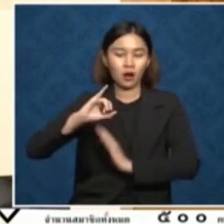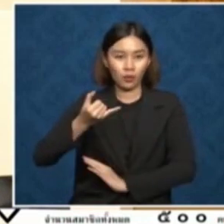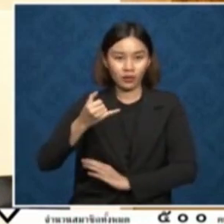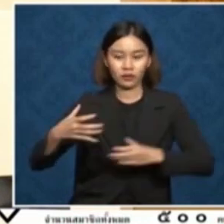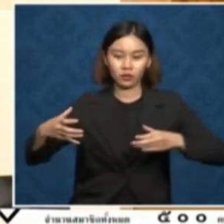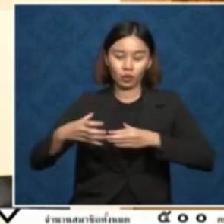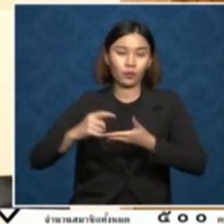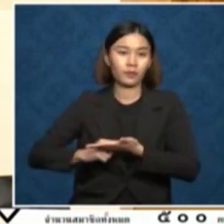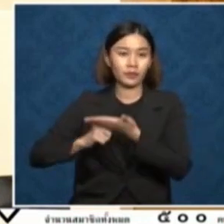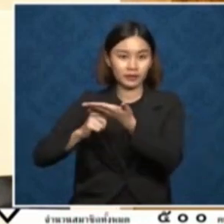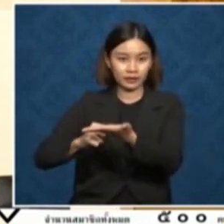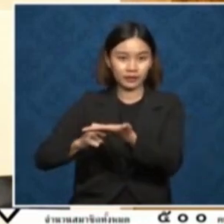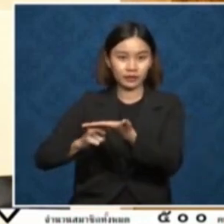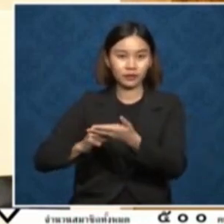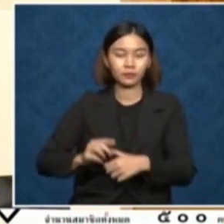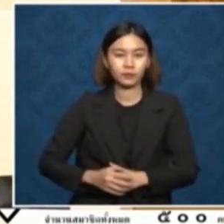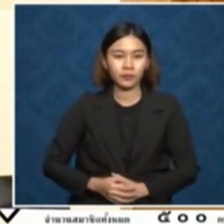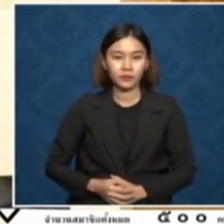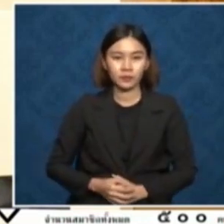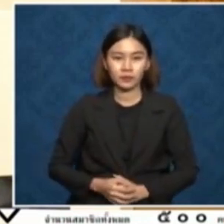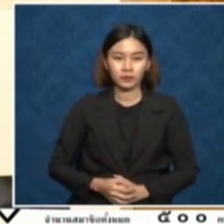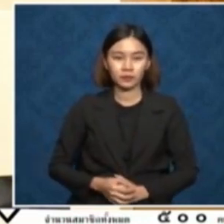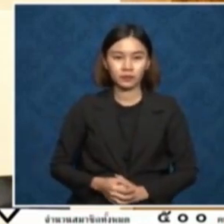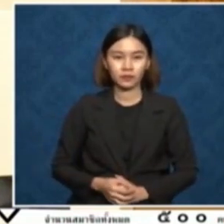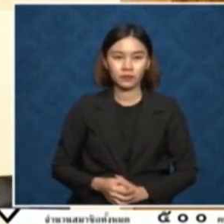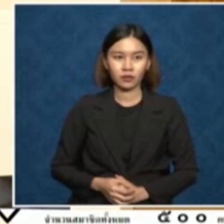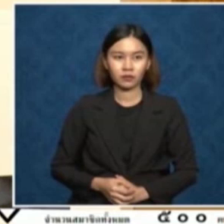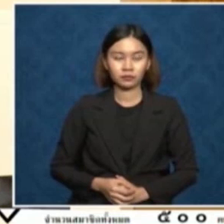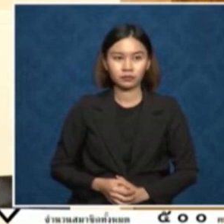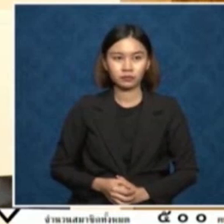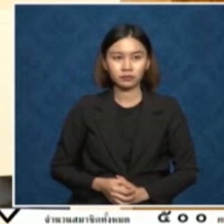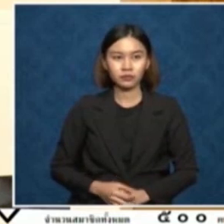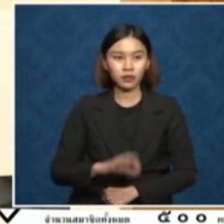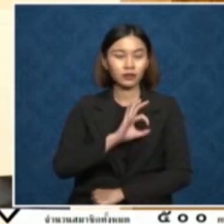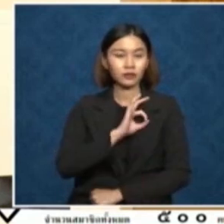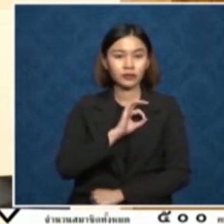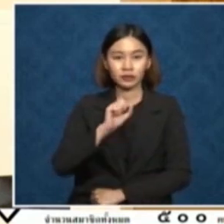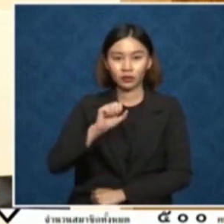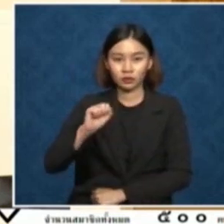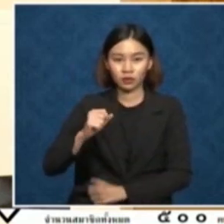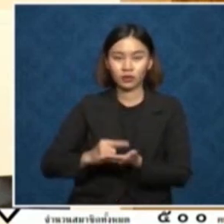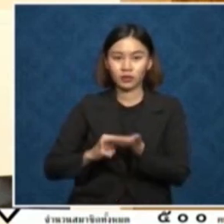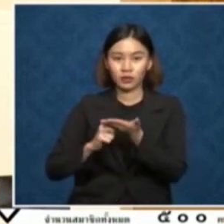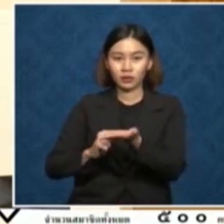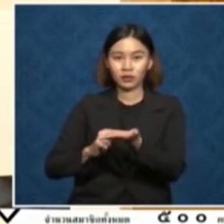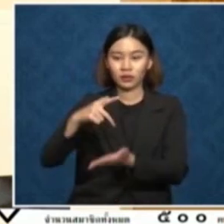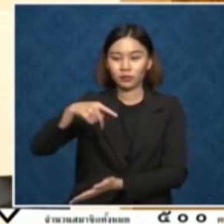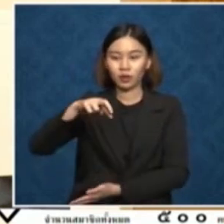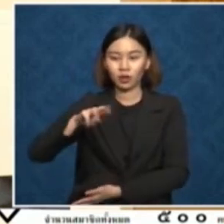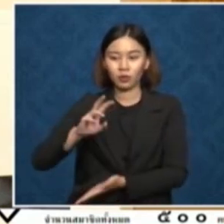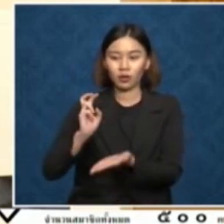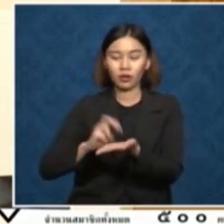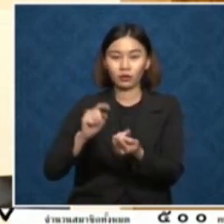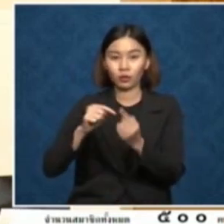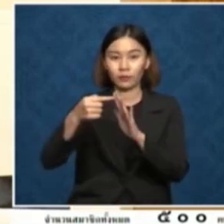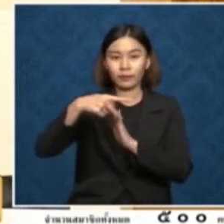กับคณะเป็นผู้เสนอนะครับด้วยสมาชิกสภาผู้แทนราษฎรได้เสนอร่างพระราชบัญญัติการรับรองเ